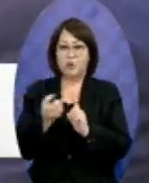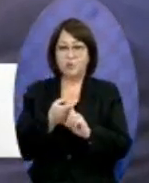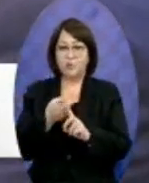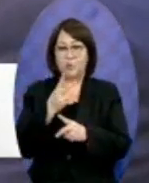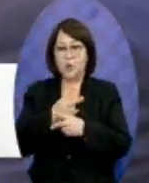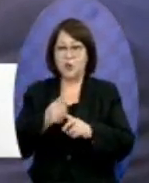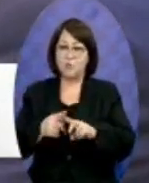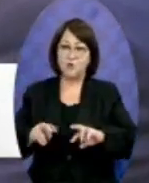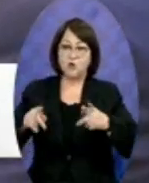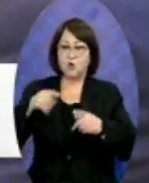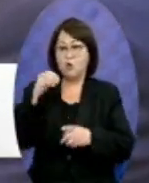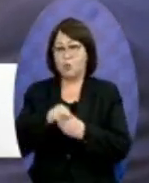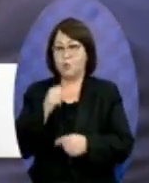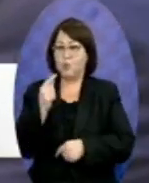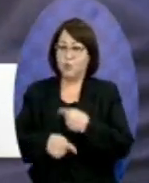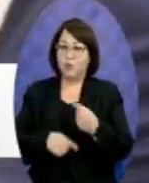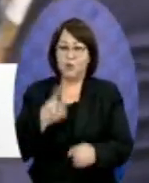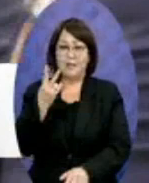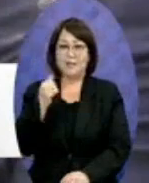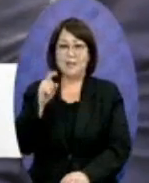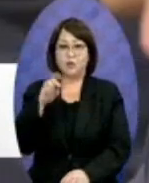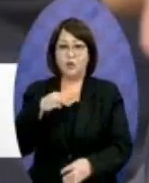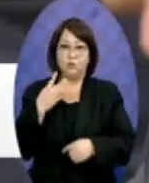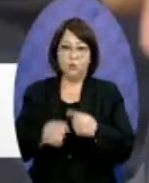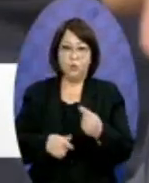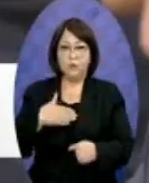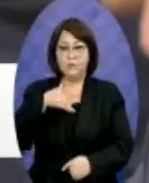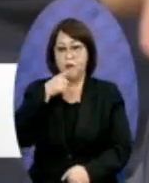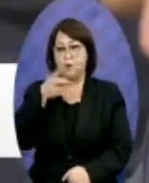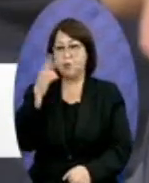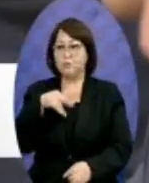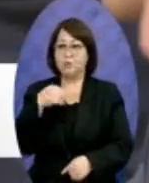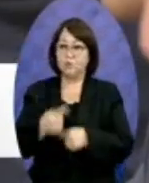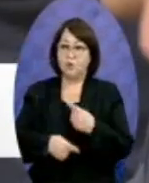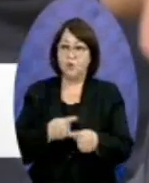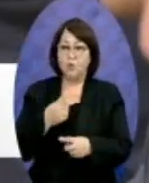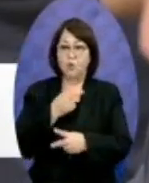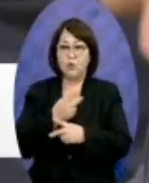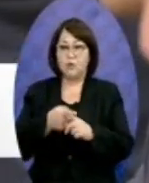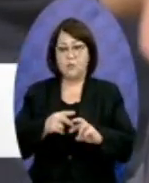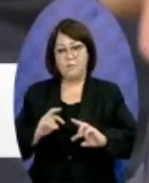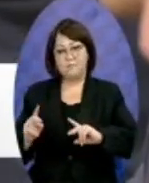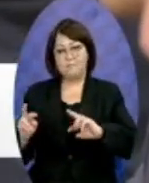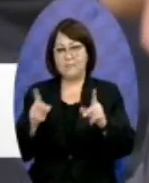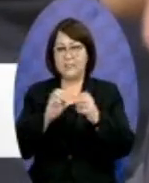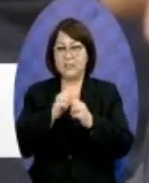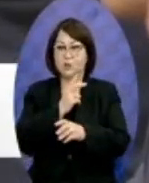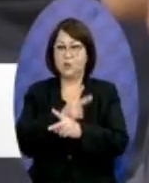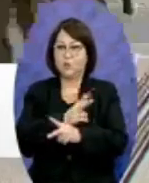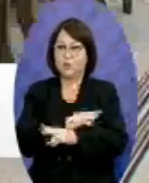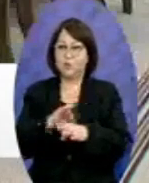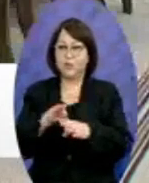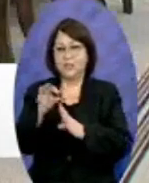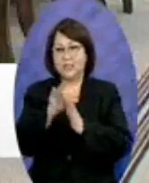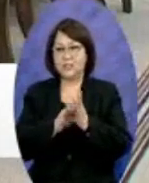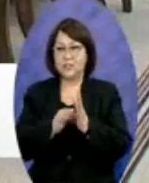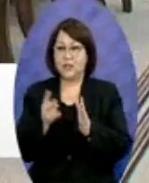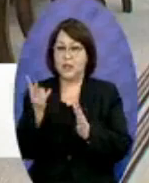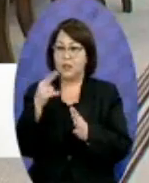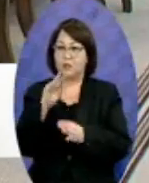өөрчлөлт оруулах тухай, нотариатын тухай, эрүүл мэндийн тухай хуульд нэмэлт өөрчлөлт оруулах зэрэг хуулийн төслийг хэлэлцэх тов гарсан юм а.